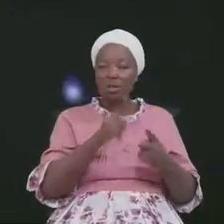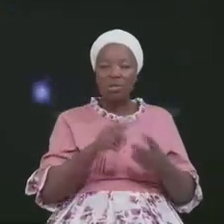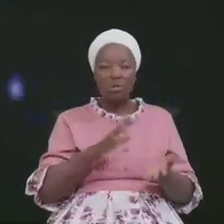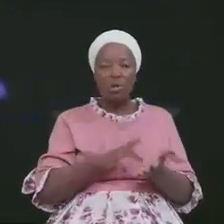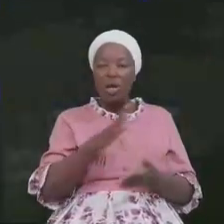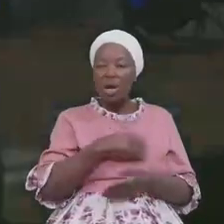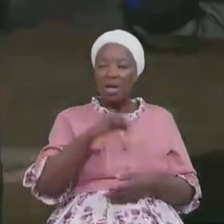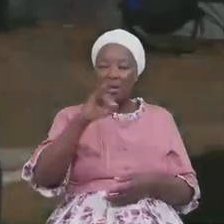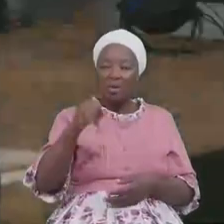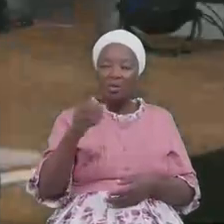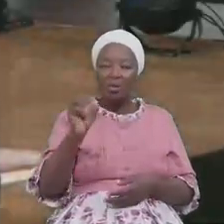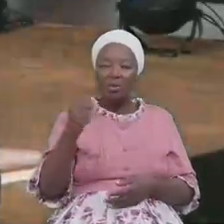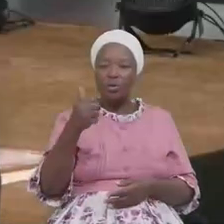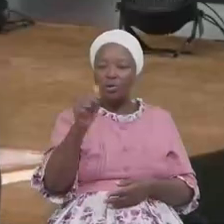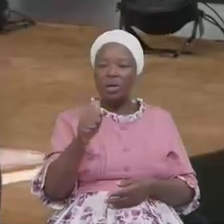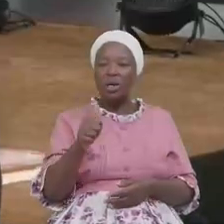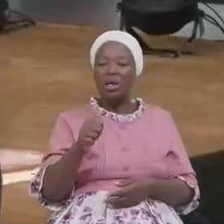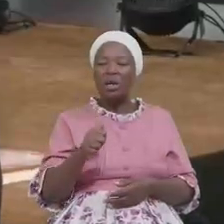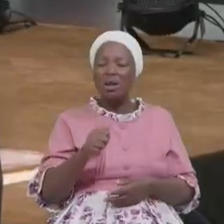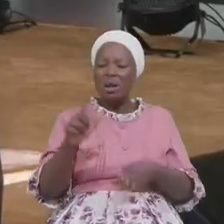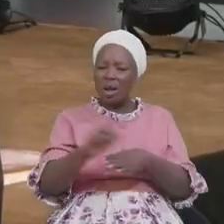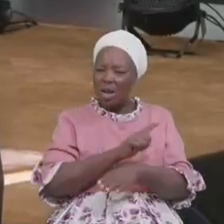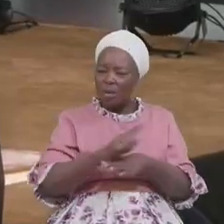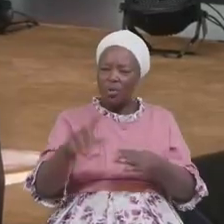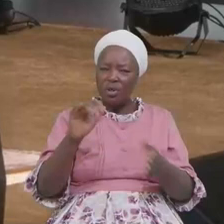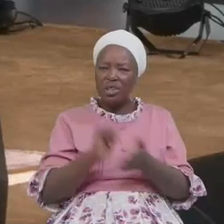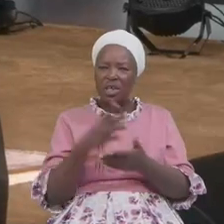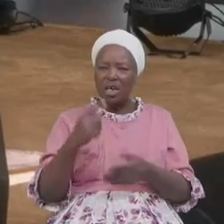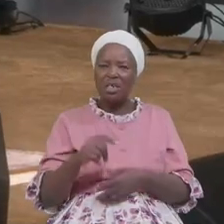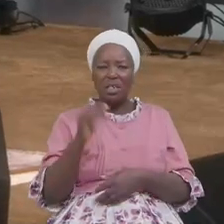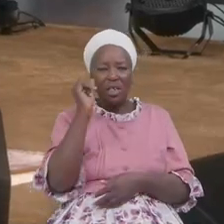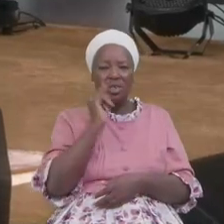a travaillé pour que l'Israël de son temps